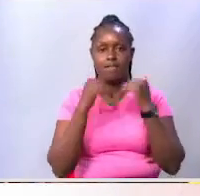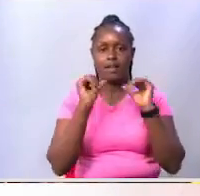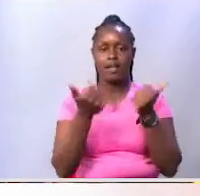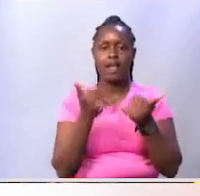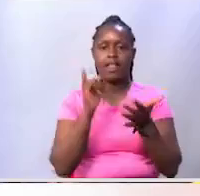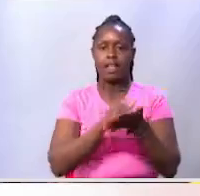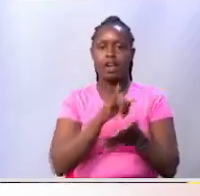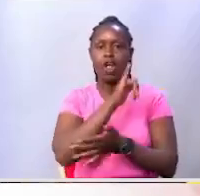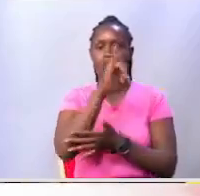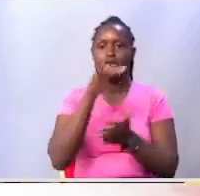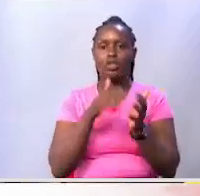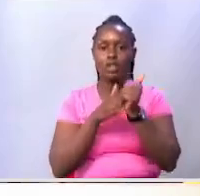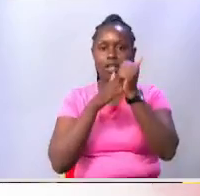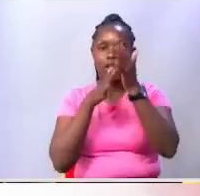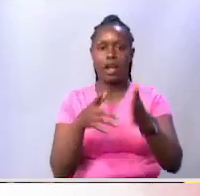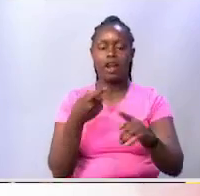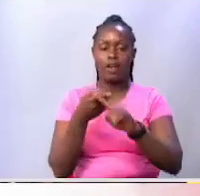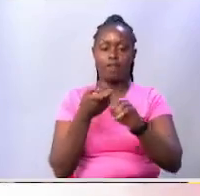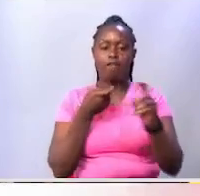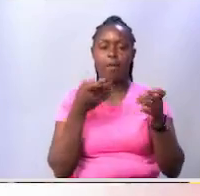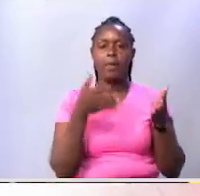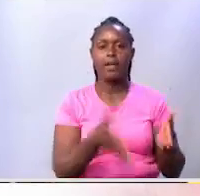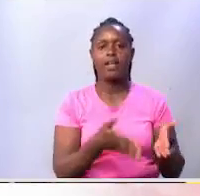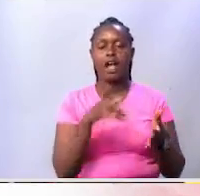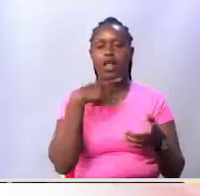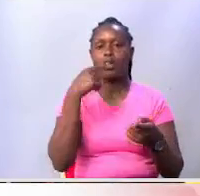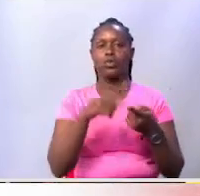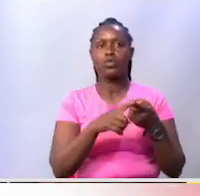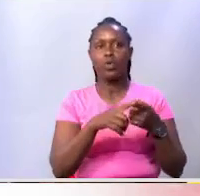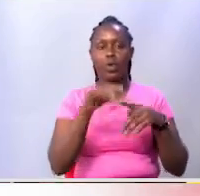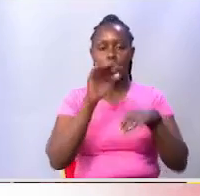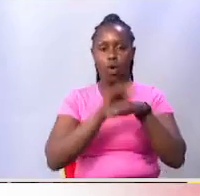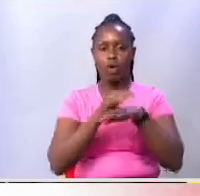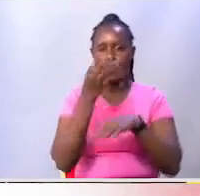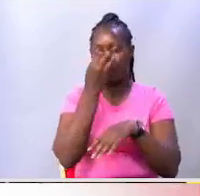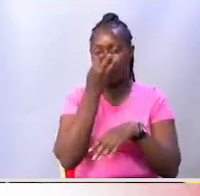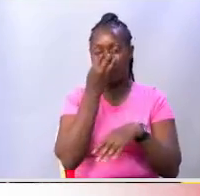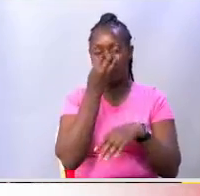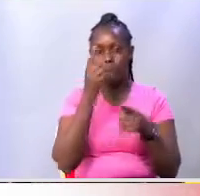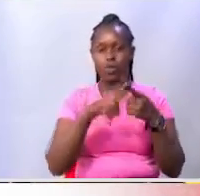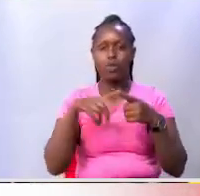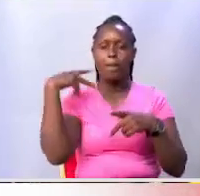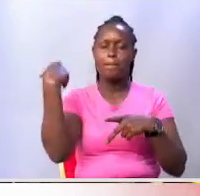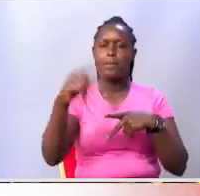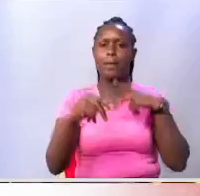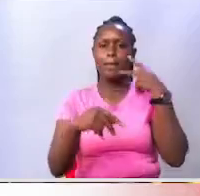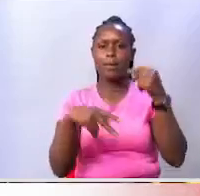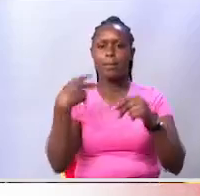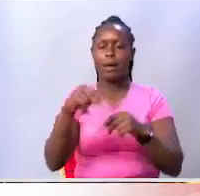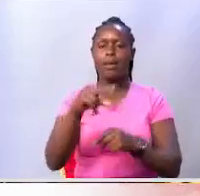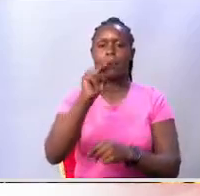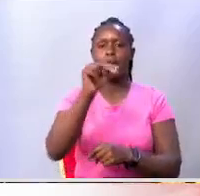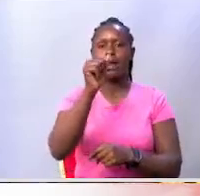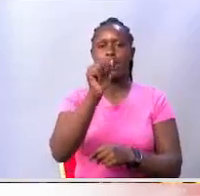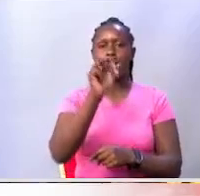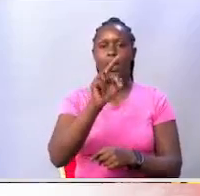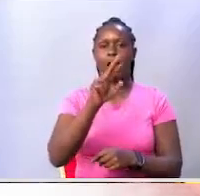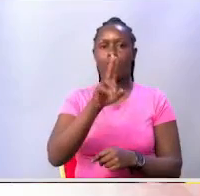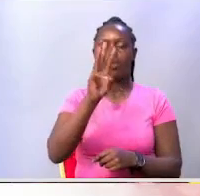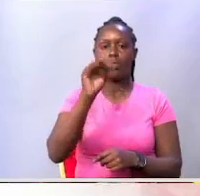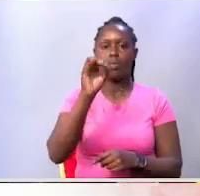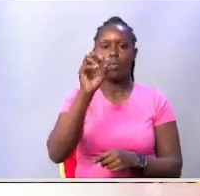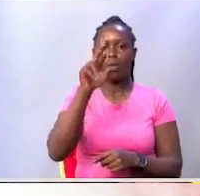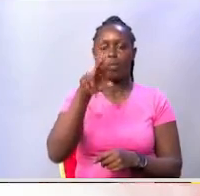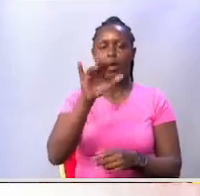ni wale viongozi kutoka hapa walipanga William Ruto apigwe na mawe na rumoro. Na hiyo ndio